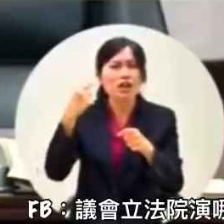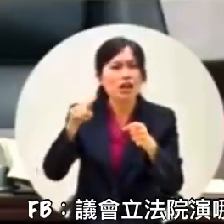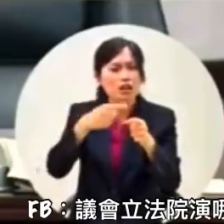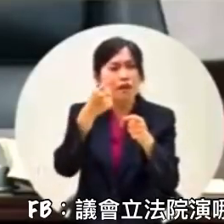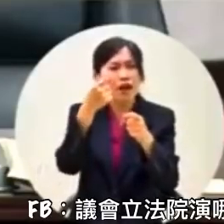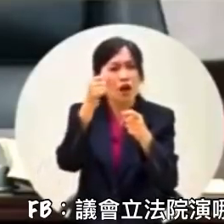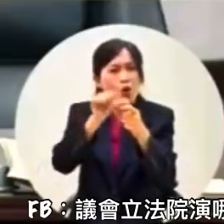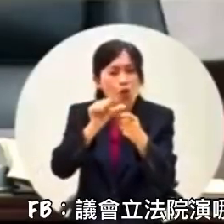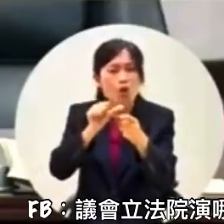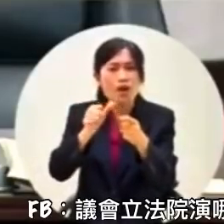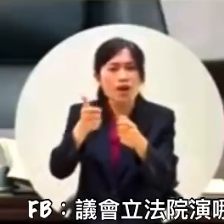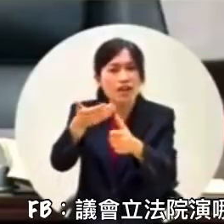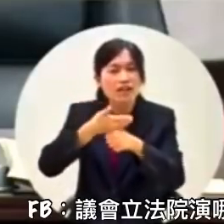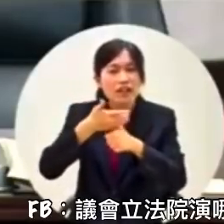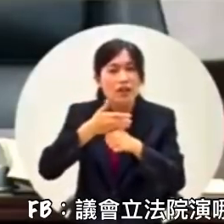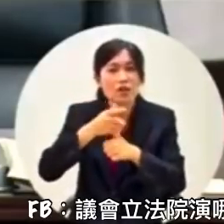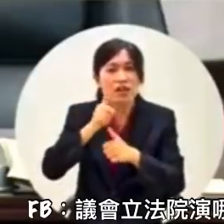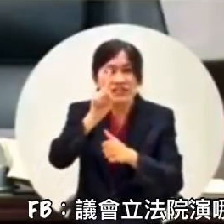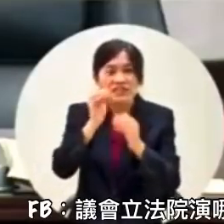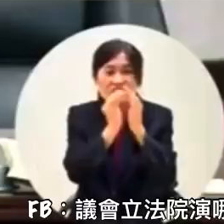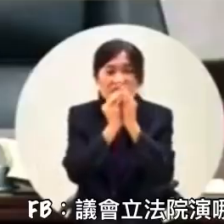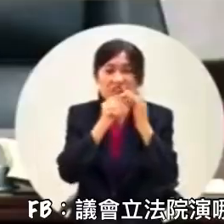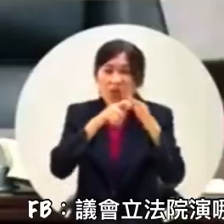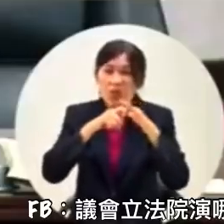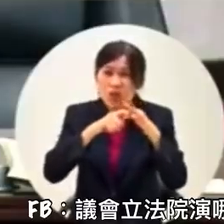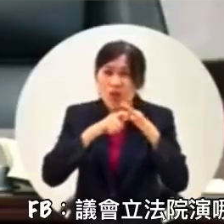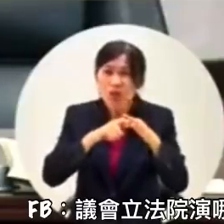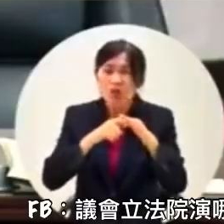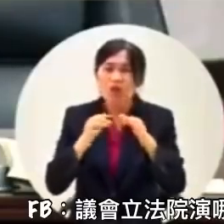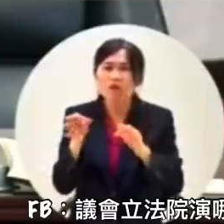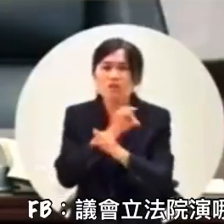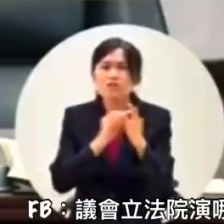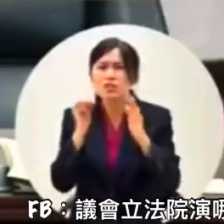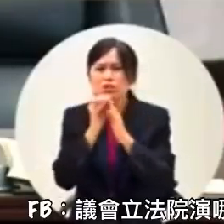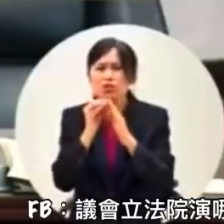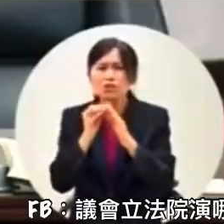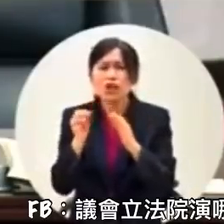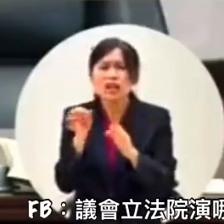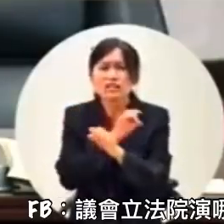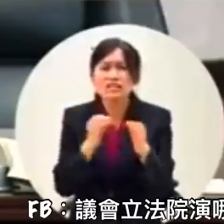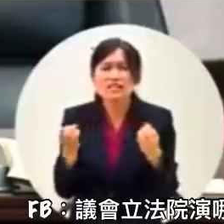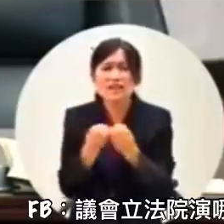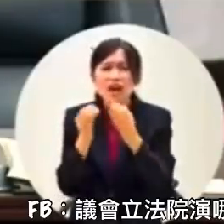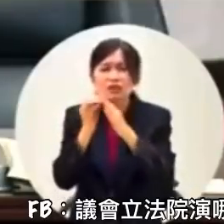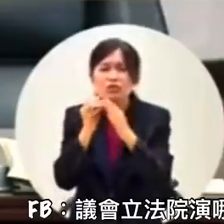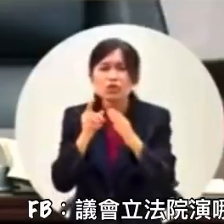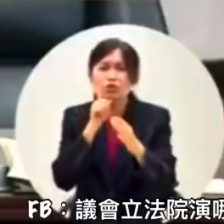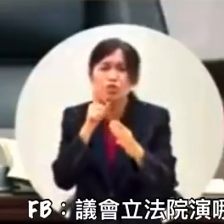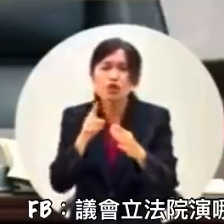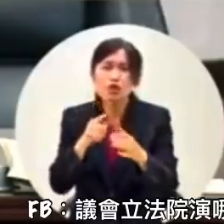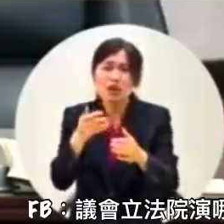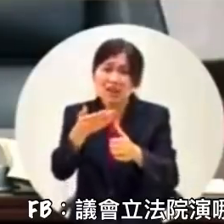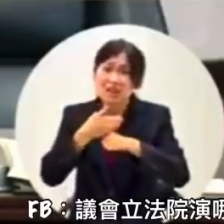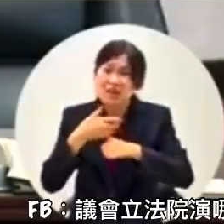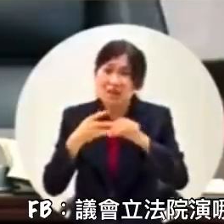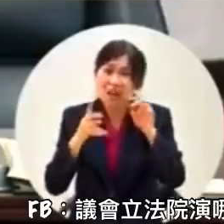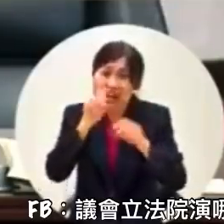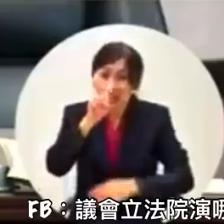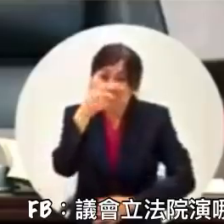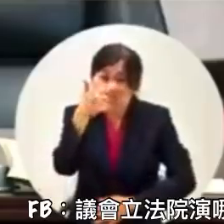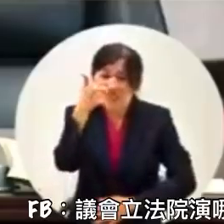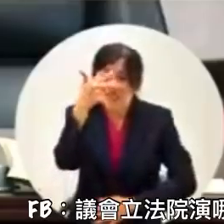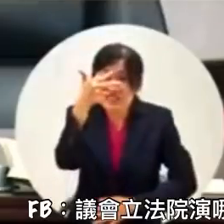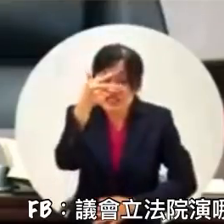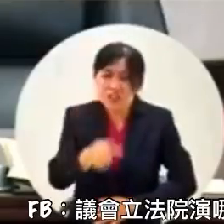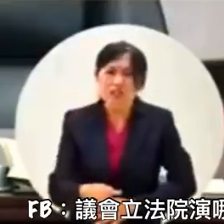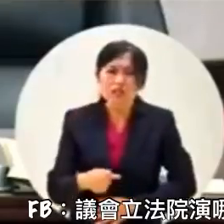边多少？给我们说带来1兆的税收。那时候我们财政局说，金发局说可以带给我们27亿的税收。你敢不知道经过